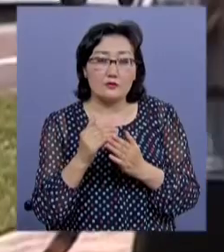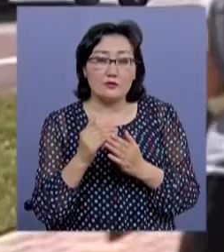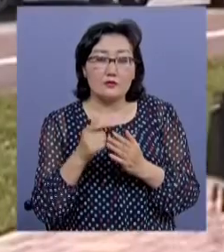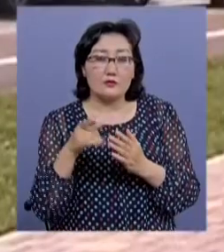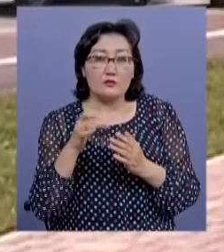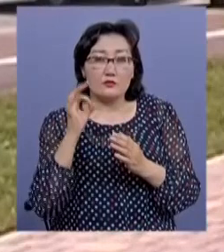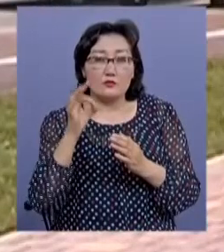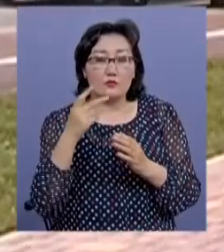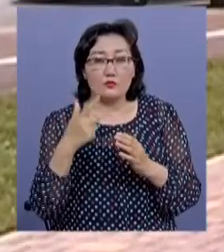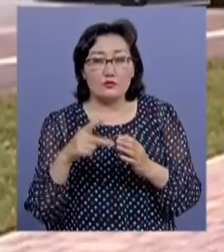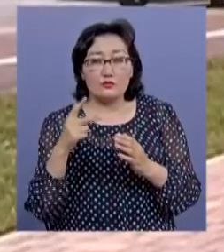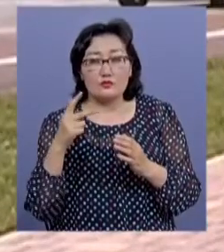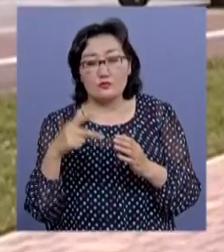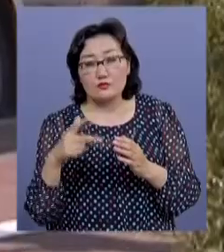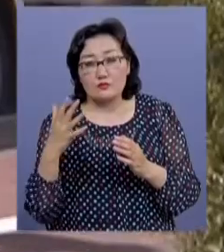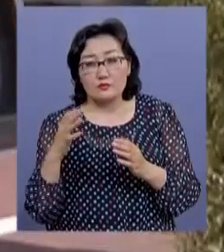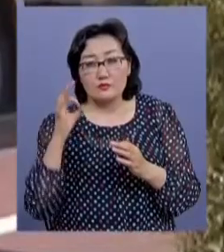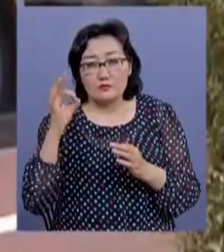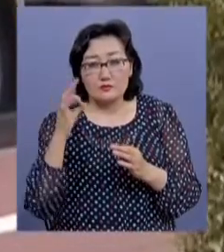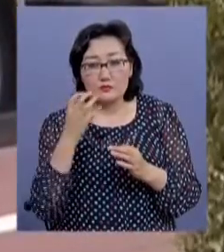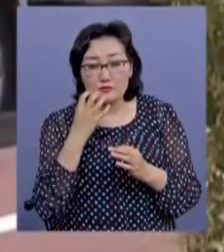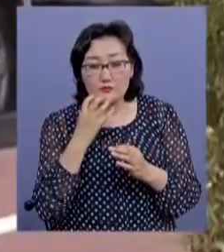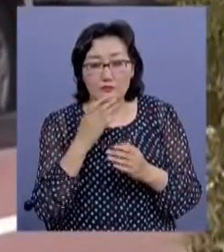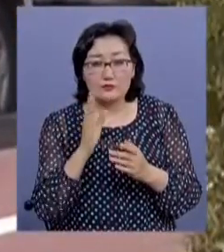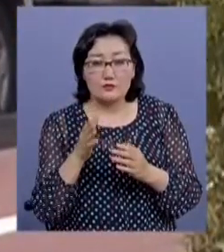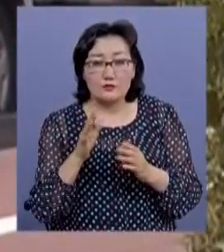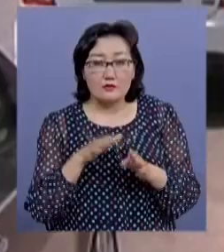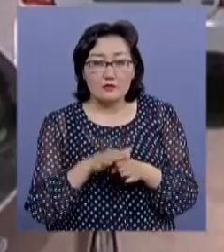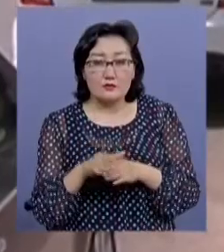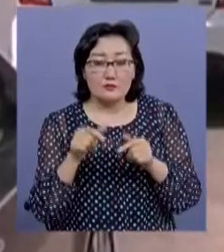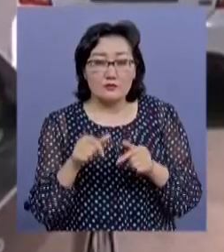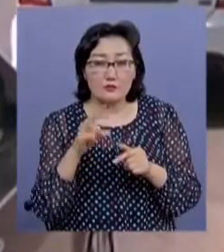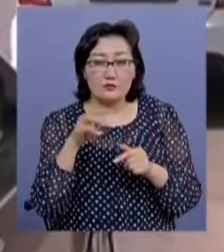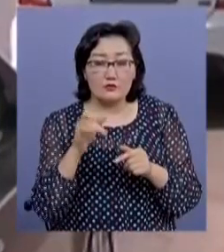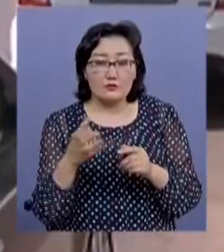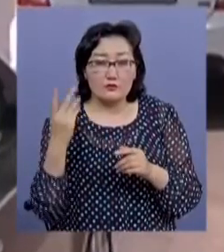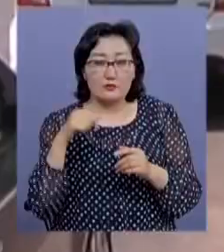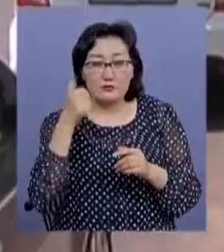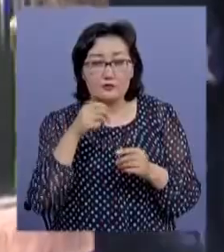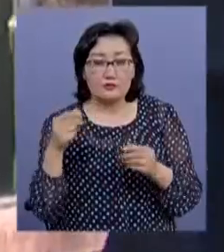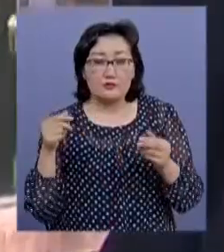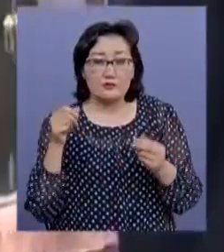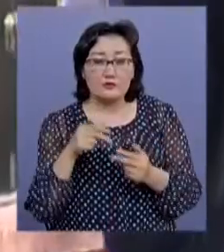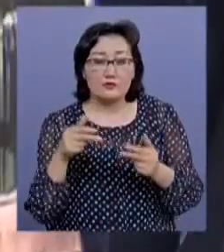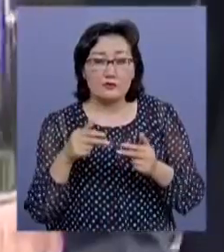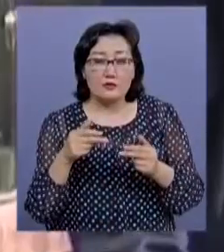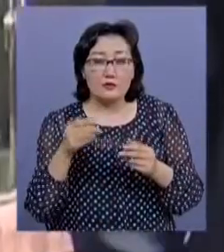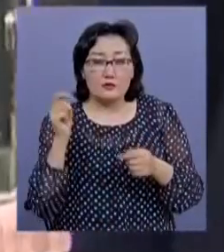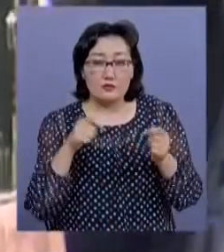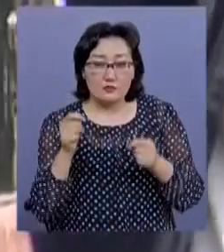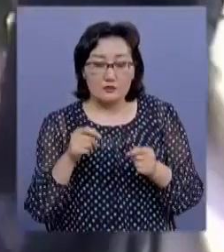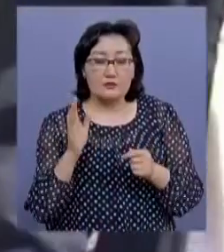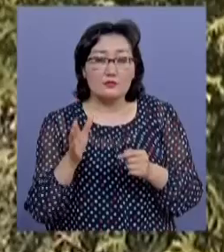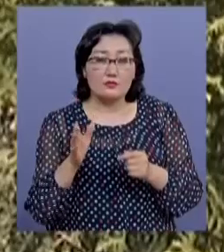айтсақ, 30-35 градусқа дейін көтеріледі. Жалпы биылғы маусым айы өткен жылмен салыстырсақ, жауын шашынды